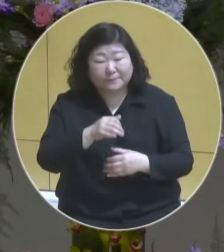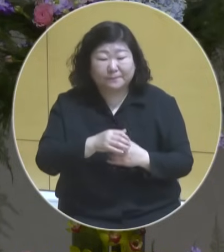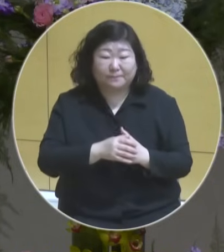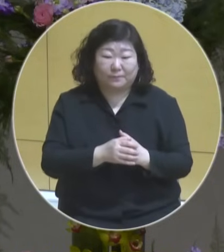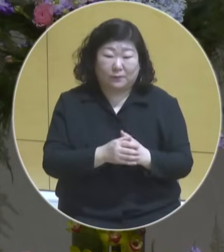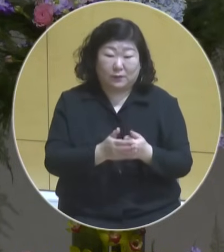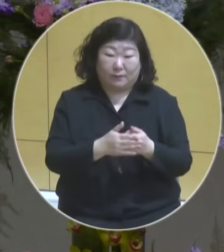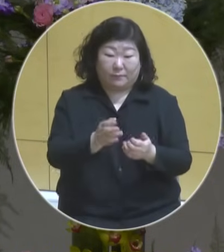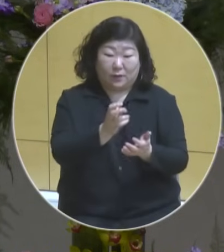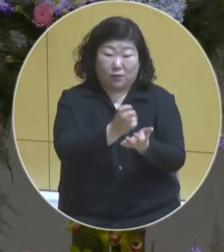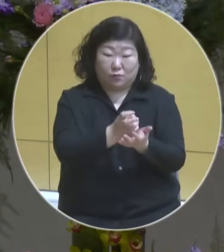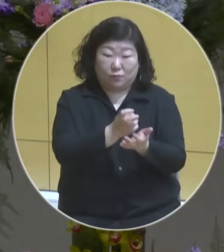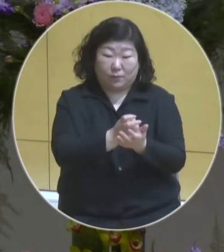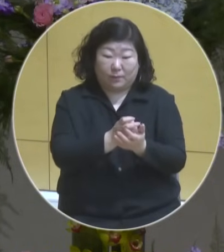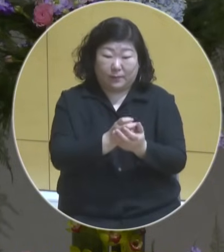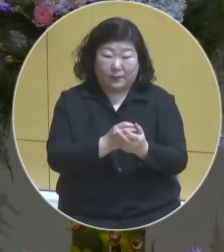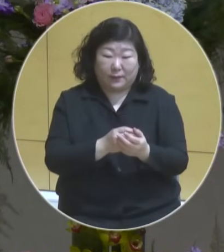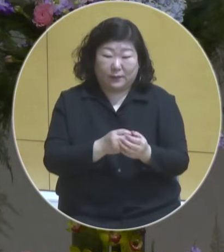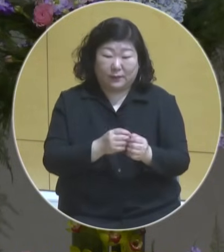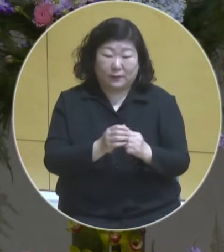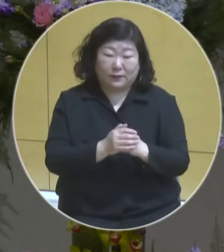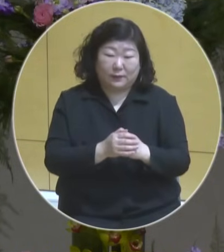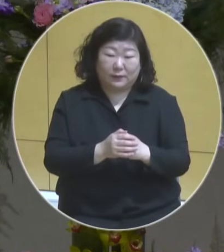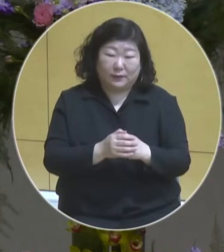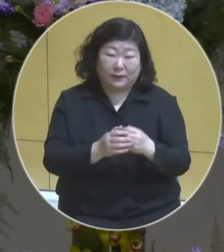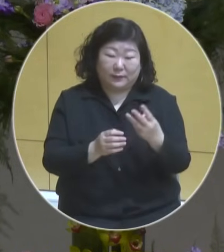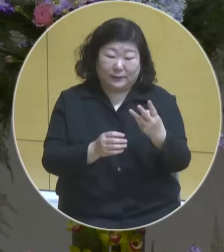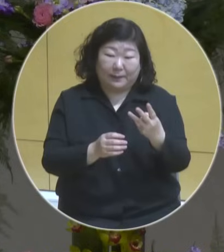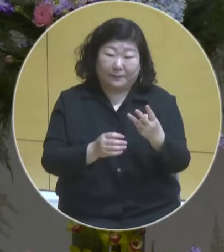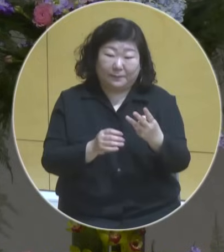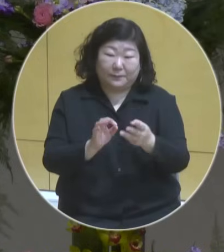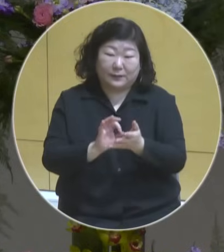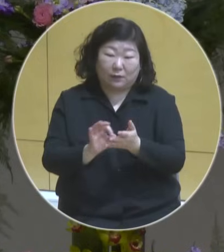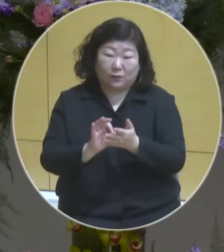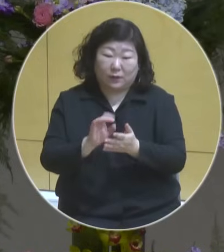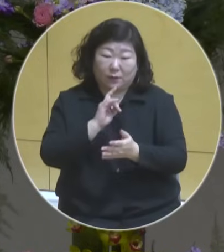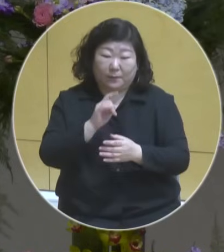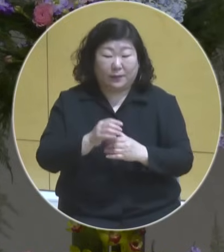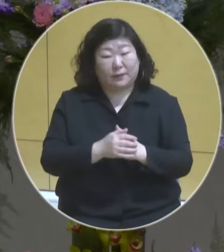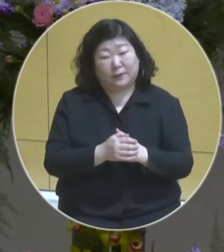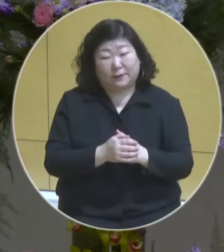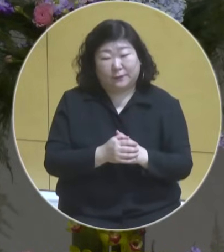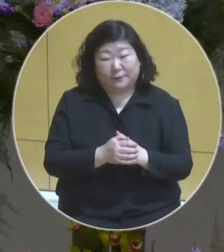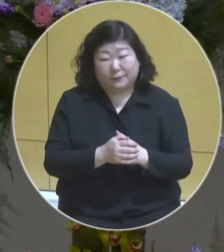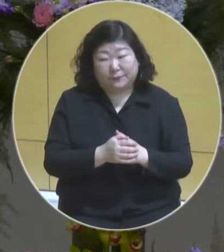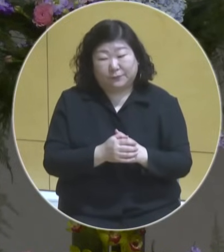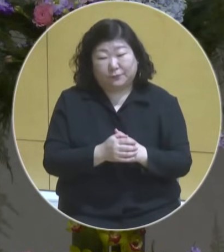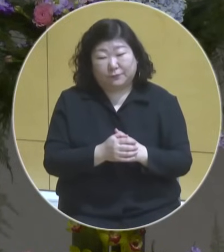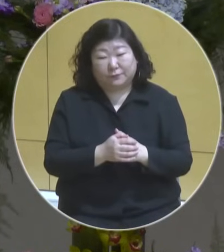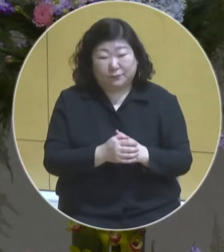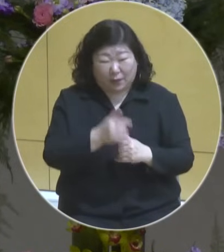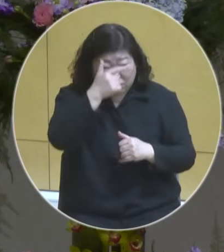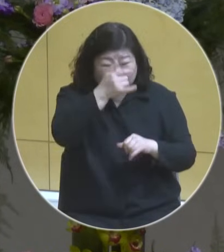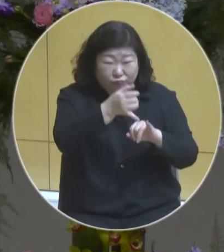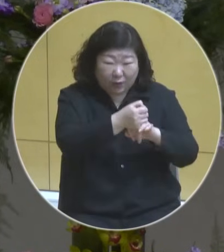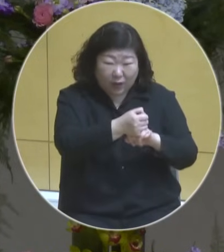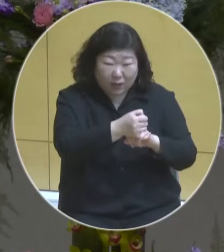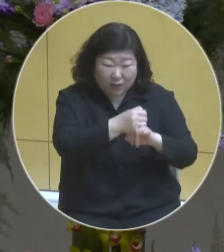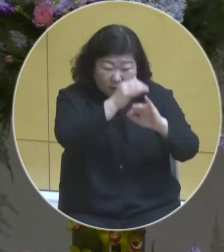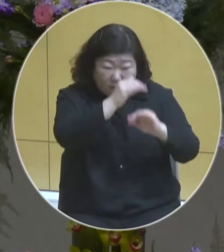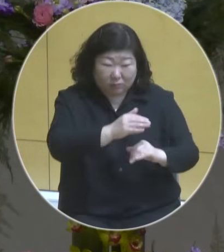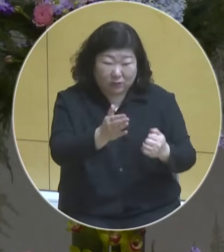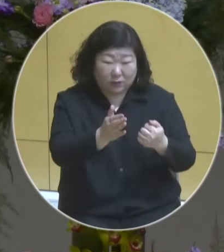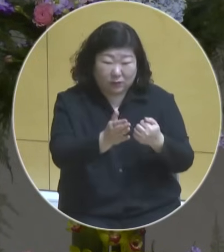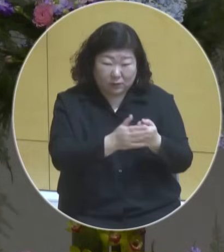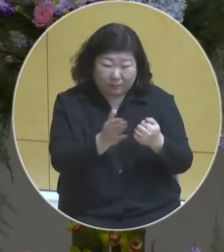율법의 제삼 사용이라고 했습니다 극단적인 어떤 분들은 구약의 모든 일이니까 다 폐기시 된다고 생각하는데